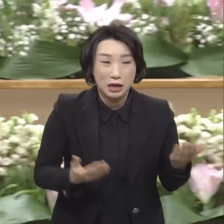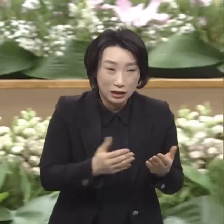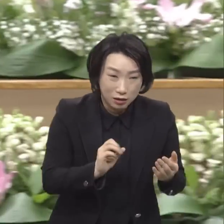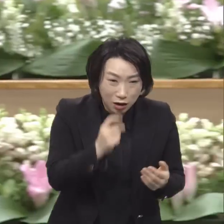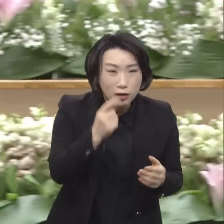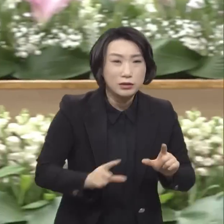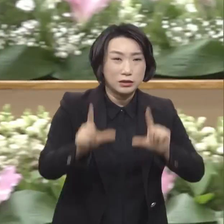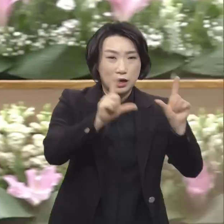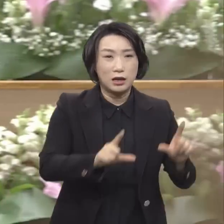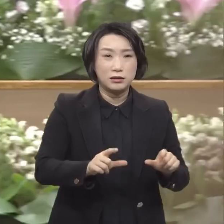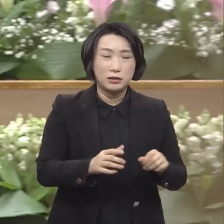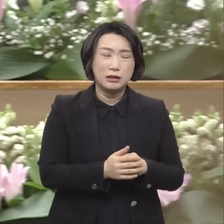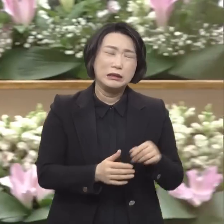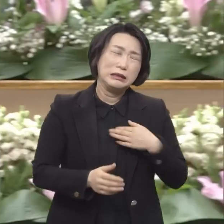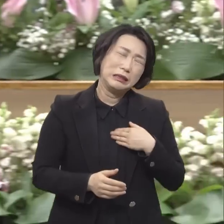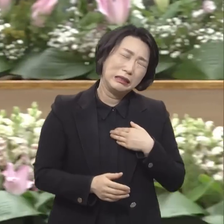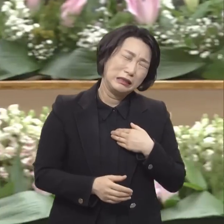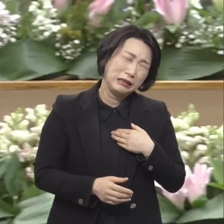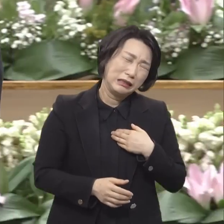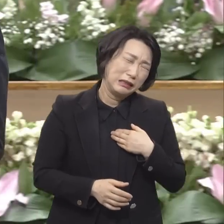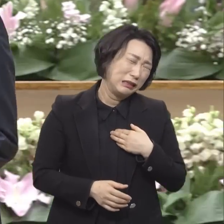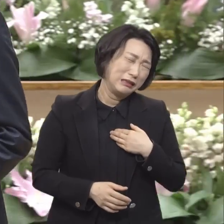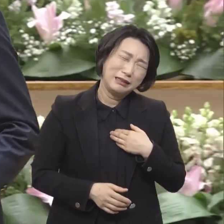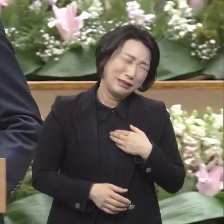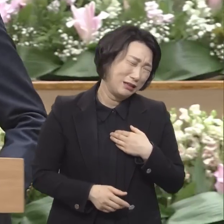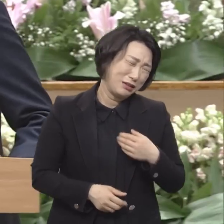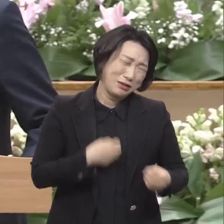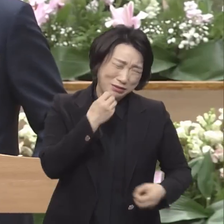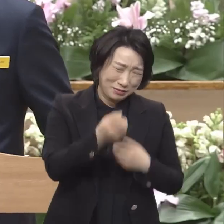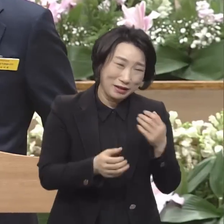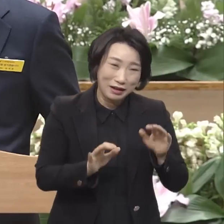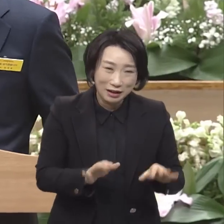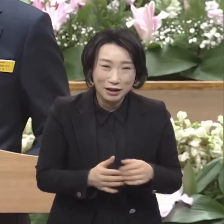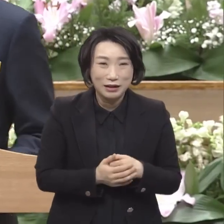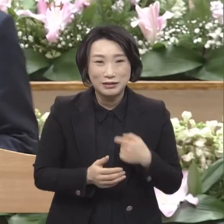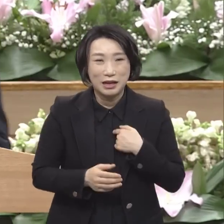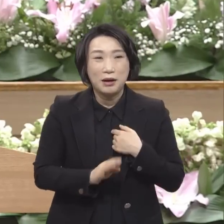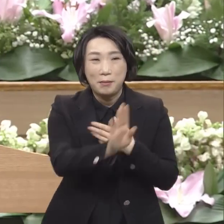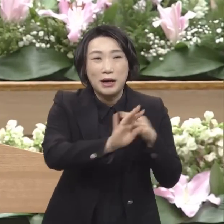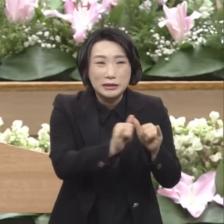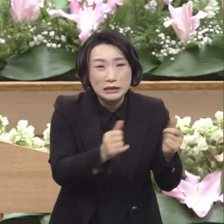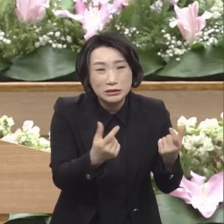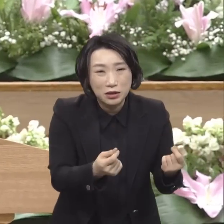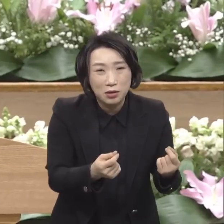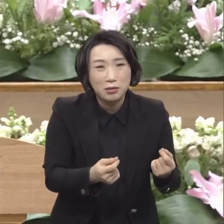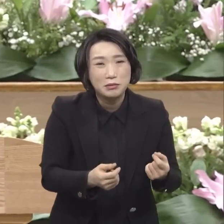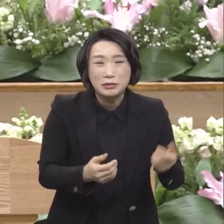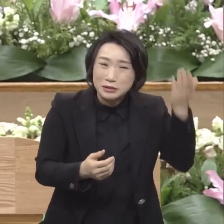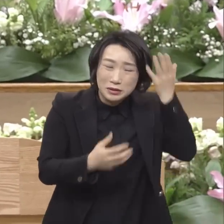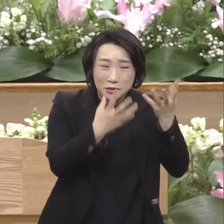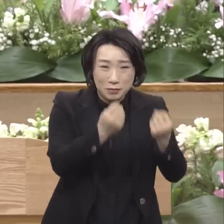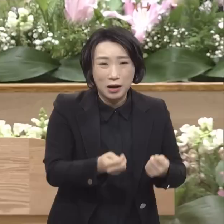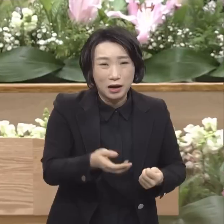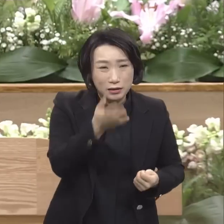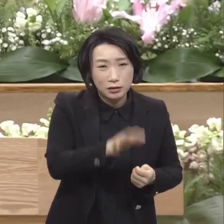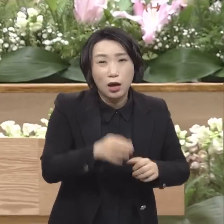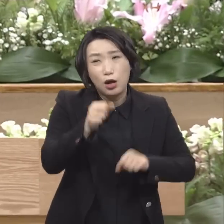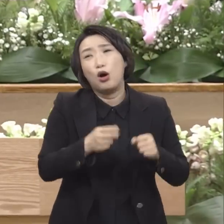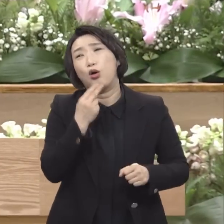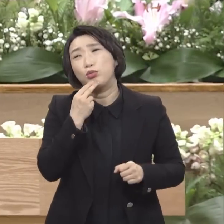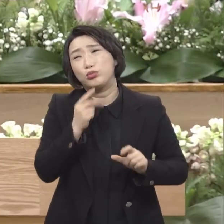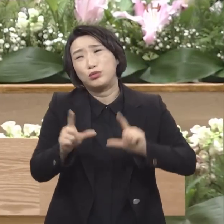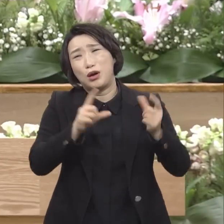일로 살았던 이 사실을 부인할 수 없습니다. 나는 바리새인처럼 아는 지식은 있으나 행하지